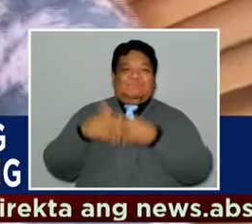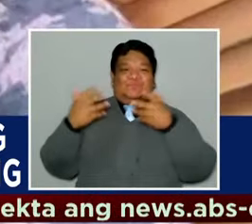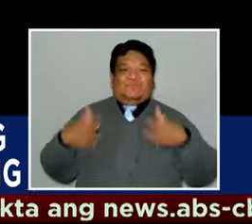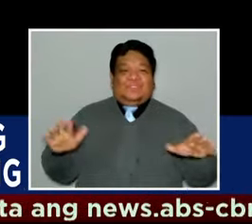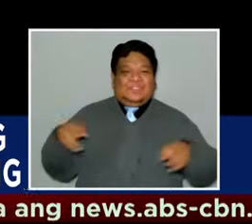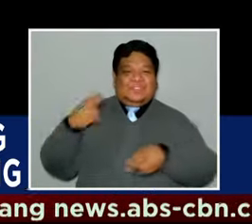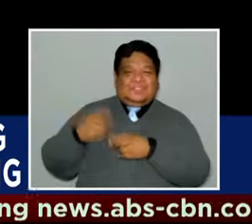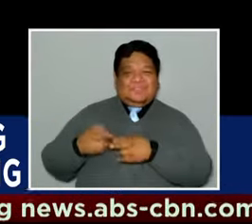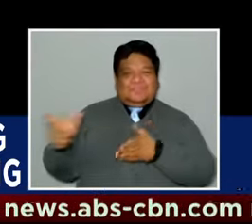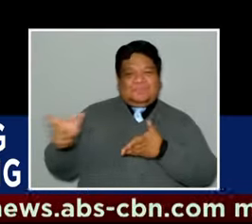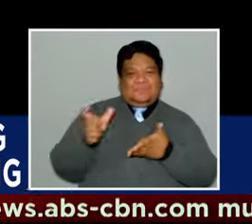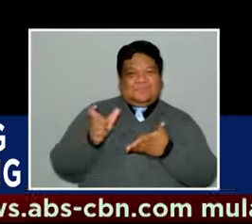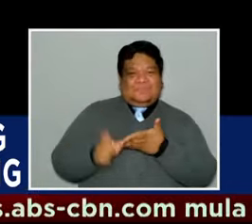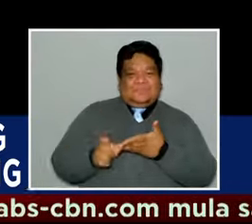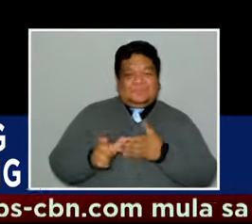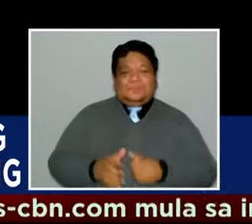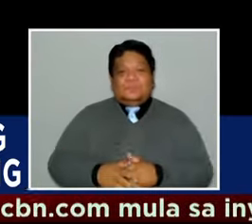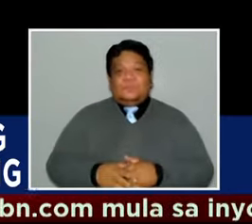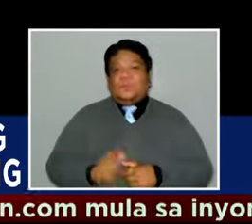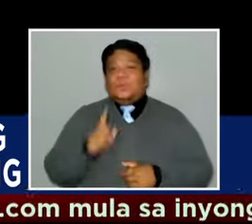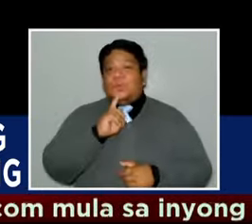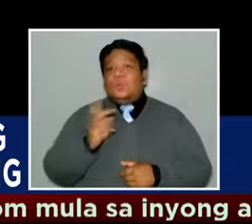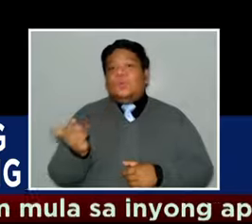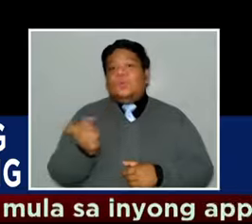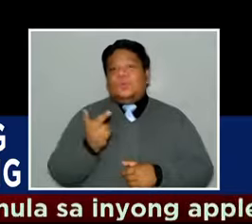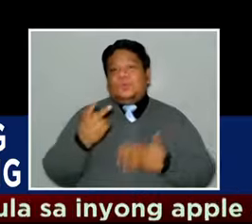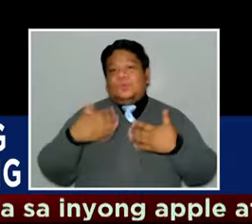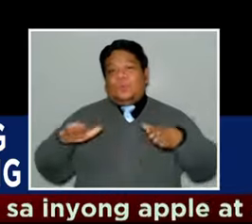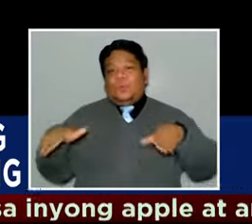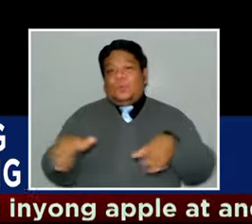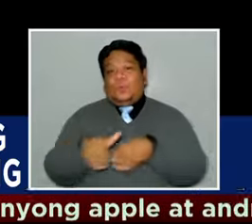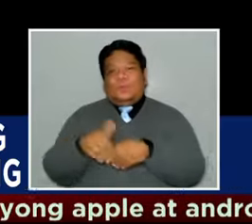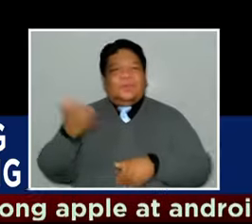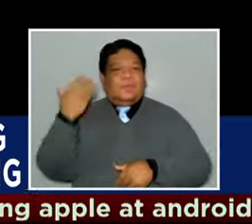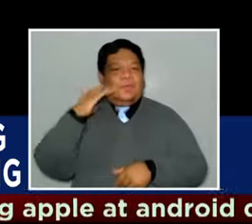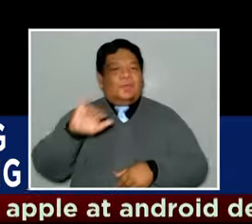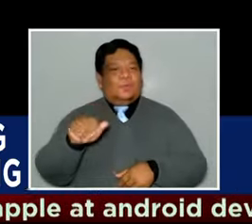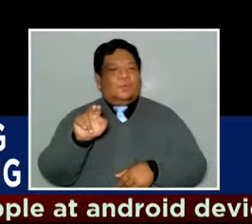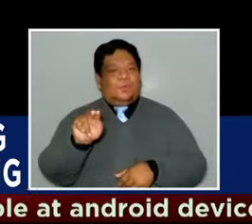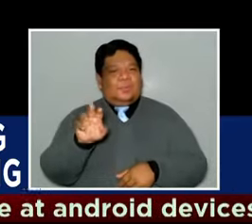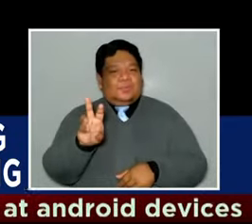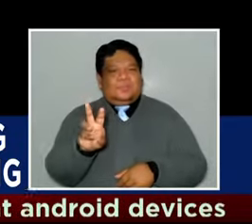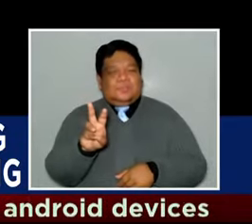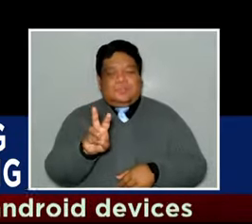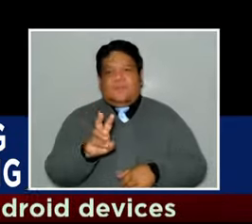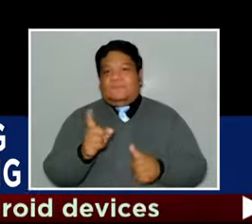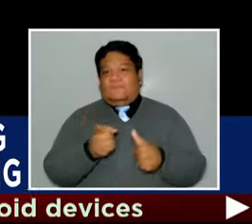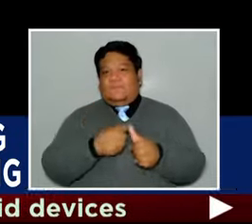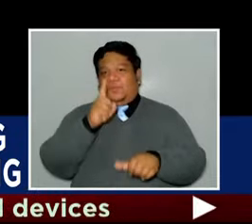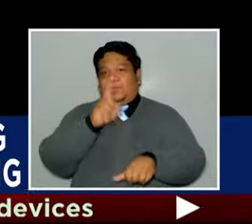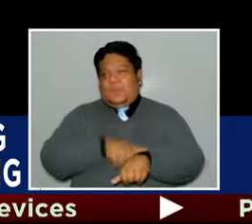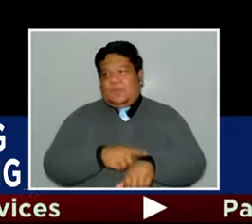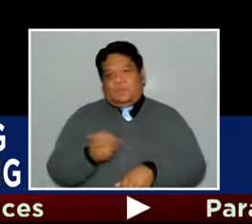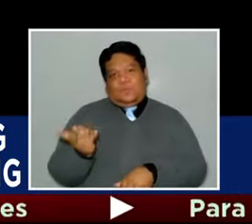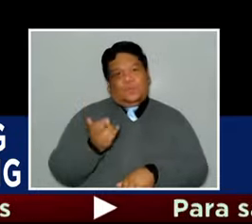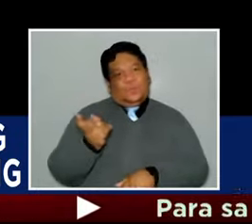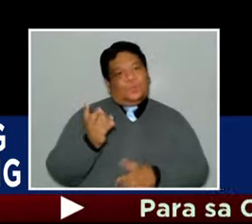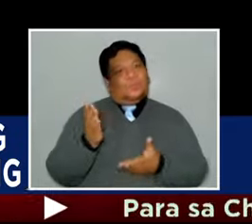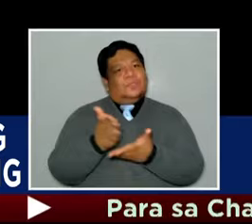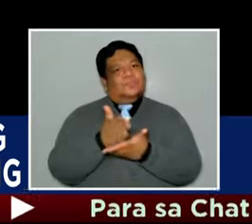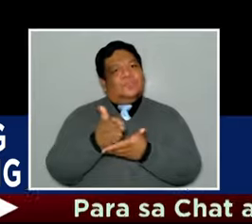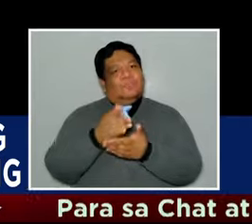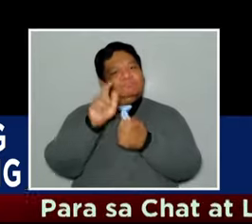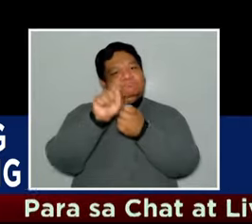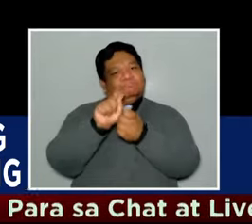Mikey Domingo matapos ang kanilang kasal noong January 6. Sa unang pagkakataon, ibinahagi ng newlyweds ang full details ng kanilang